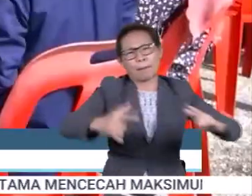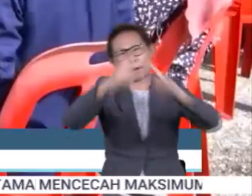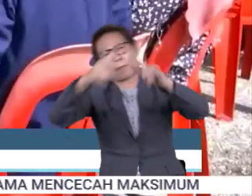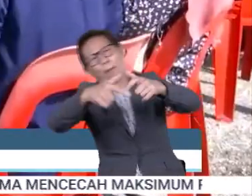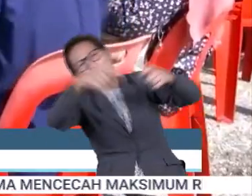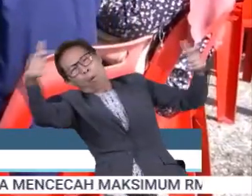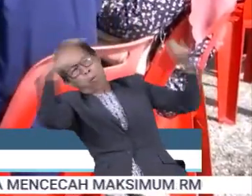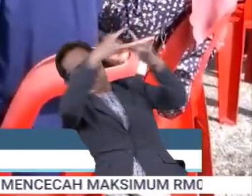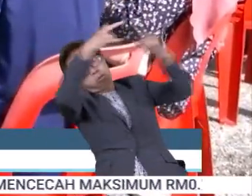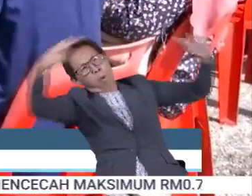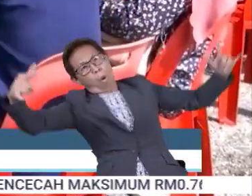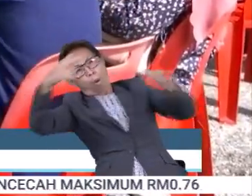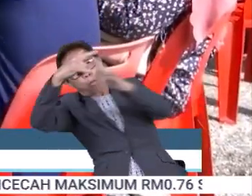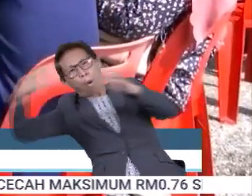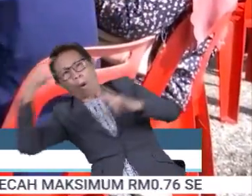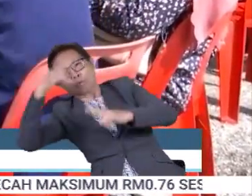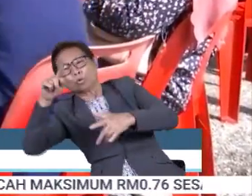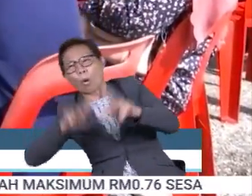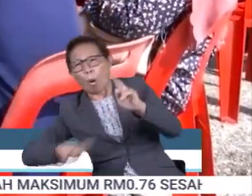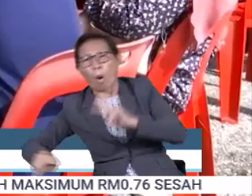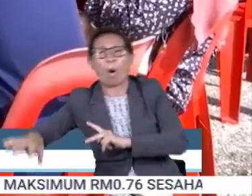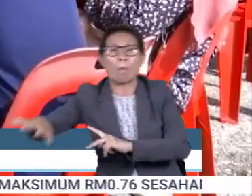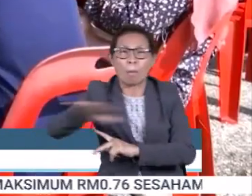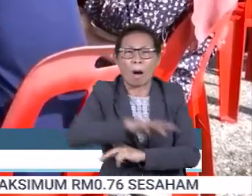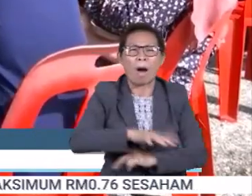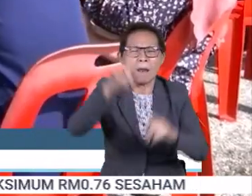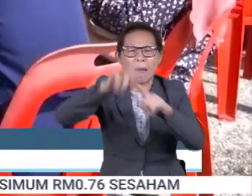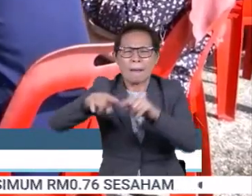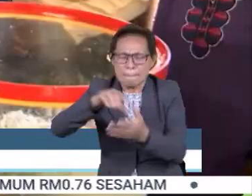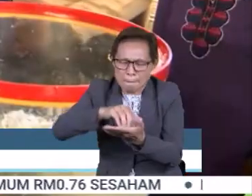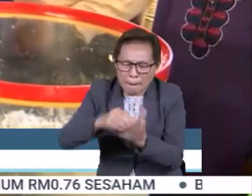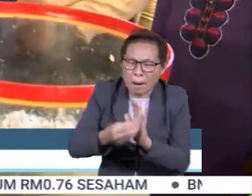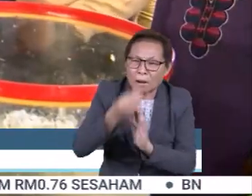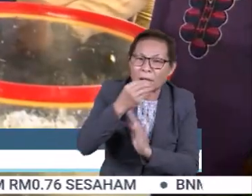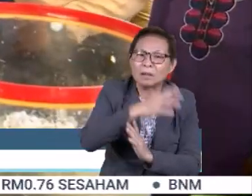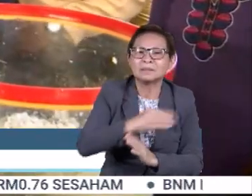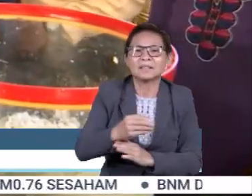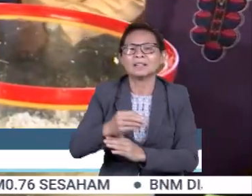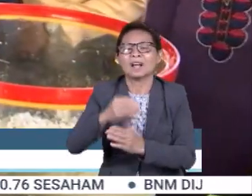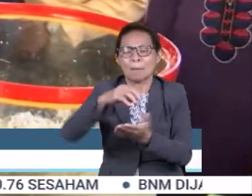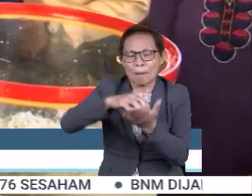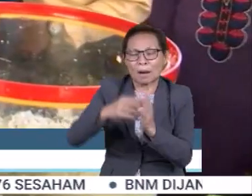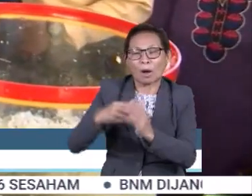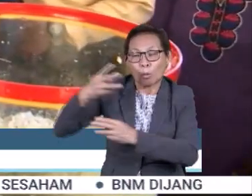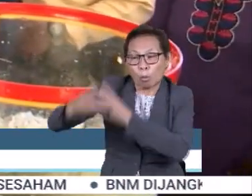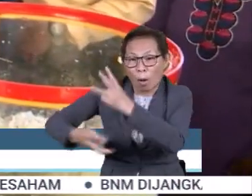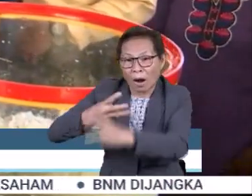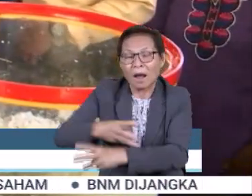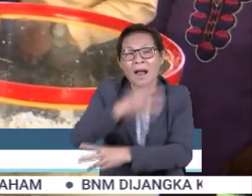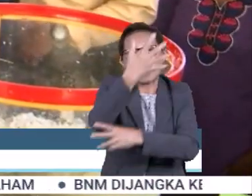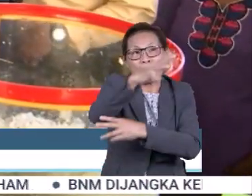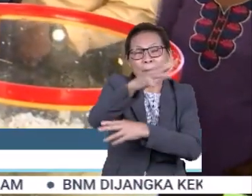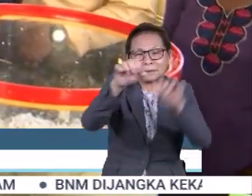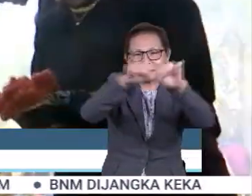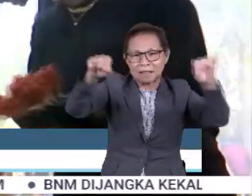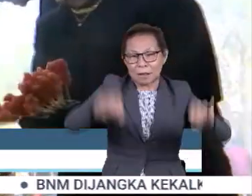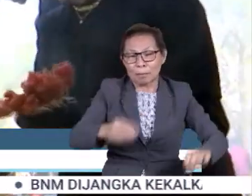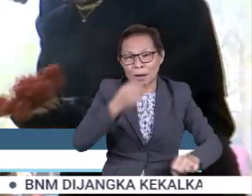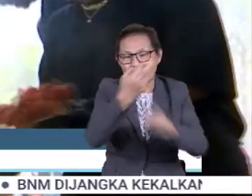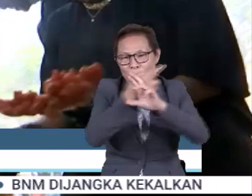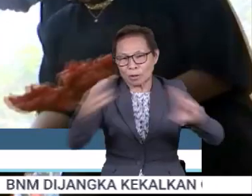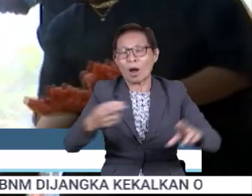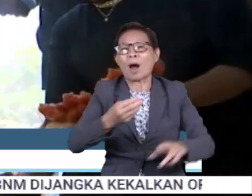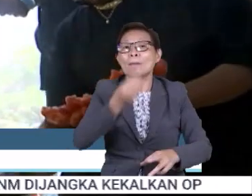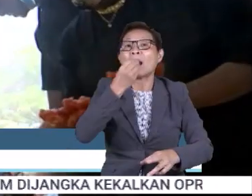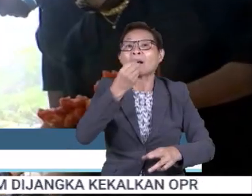besar untuk orang ramai. Pelbagai juadah Aidilfitri disediakan, termasuk juadah warisan. 15 stesen makanan menyediakan juadah